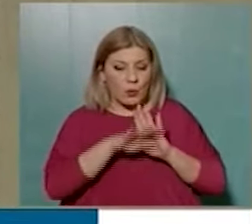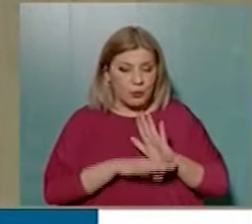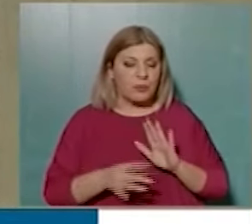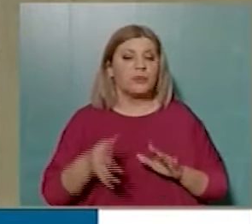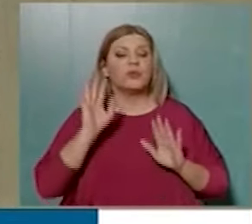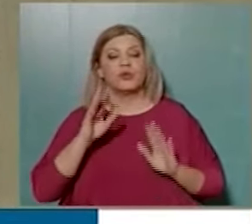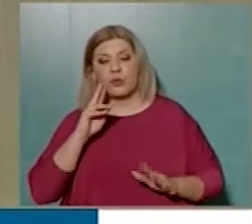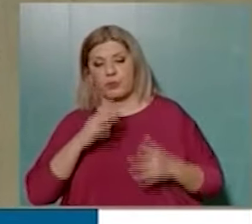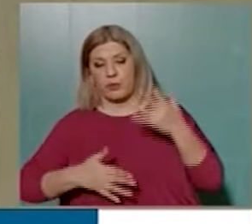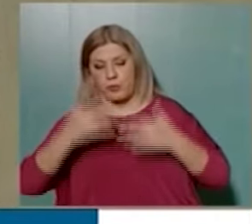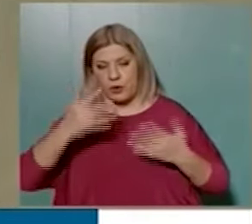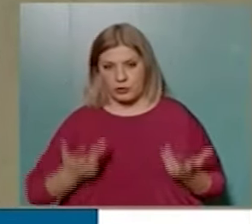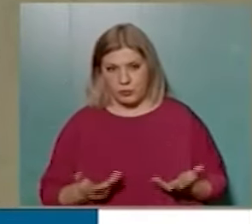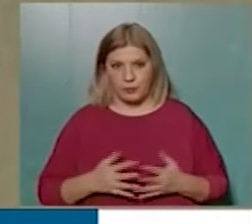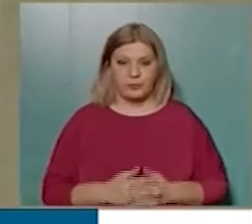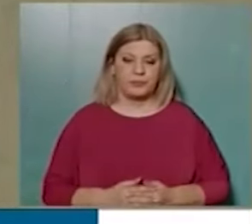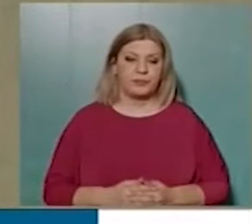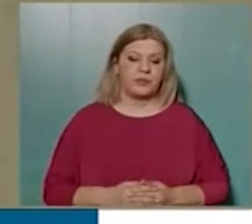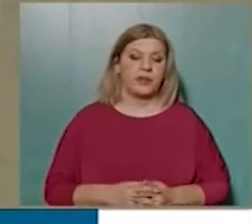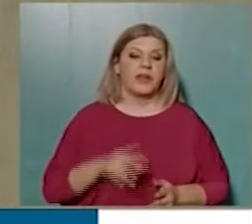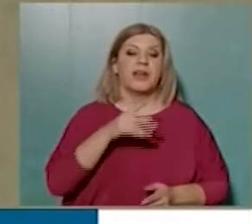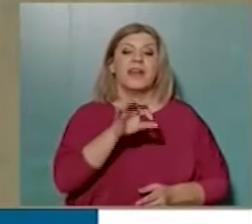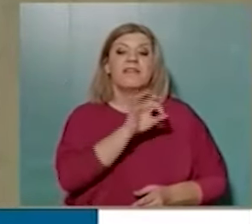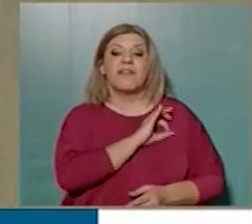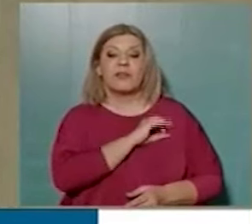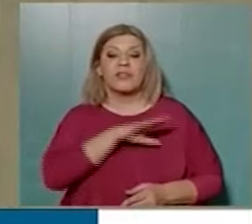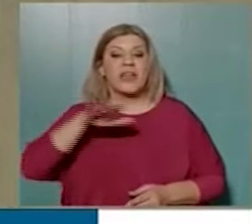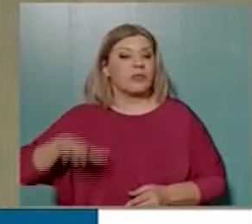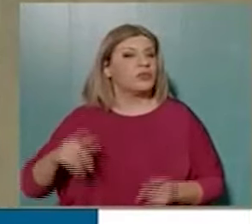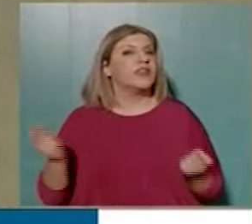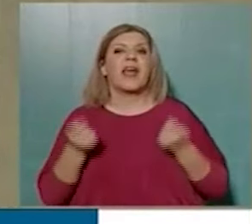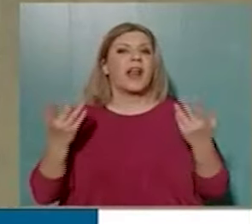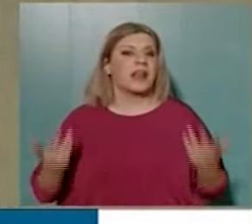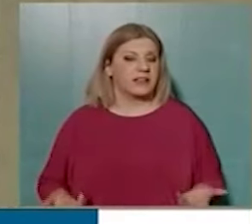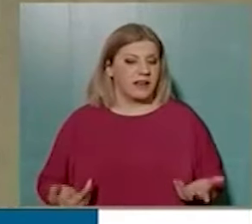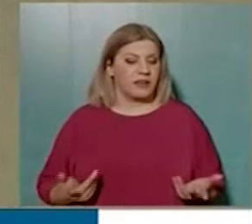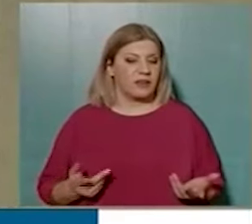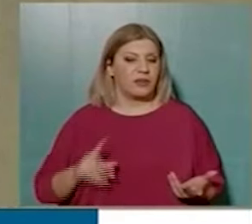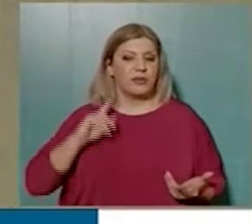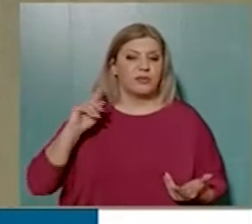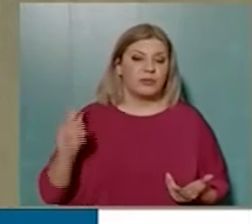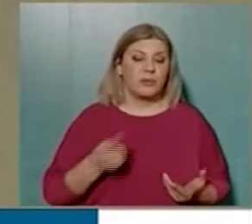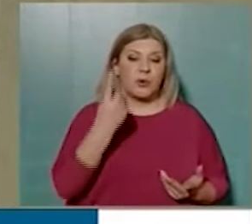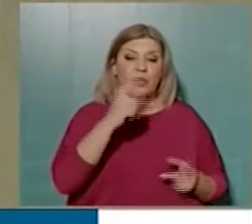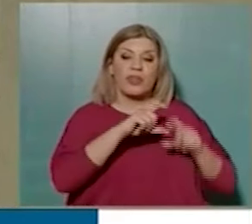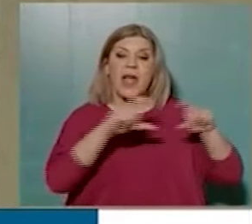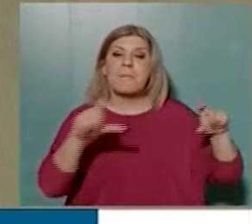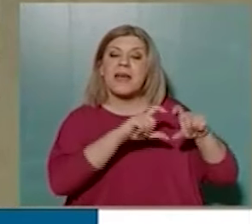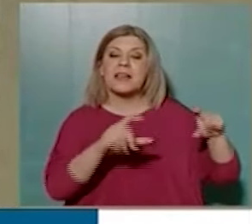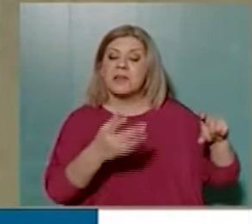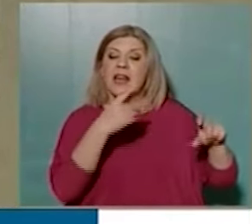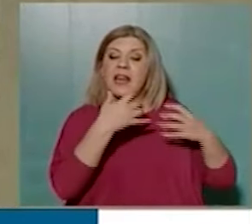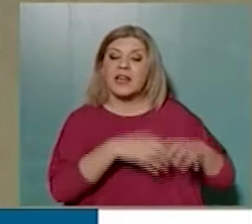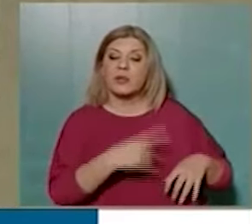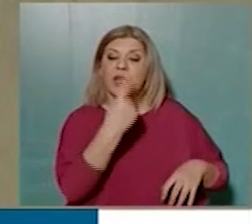στον προϋπολογισμό με τους βρεφονηπιακούς σταθμούς τι θα κάνετε που σε ολόκληρο το πρώτο διαμέρισμα λειτουργεί